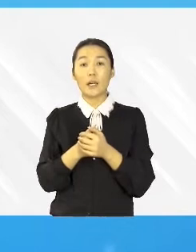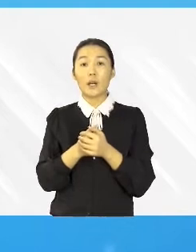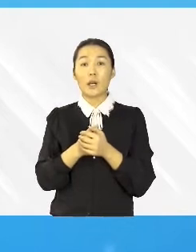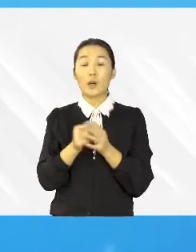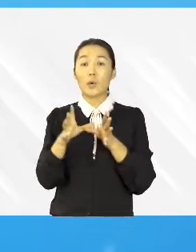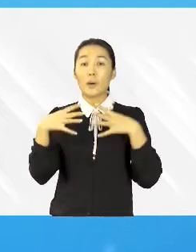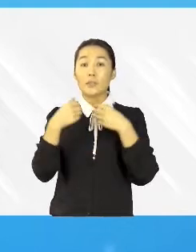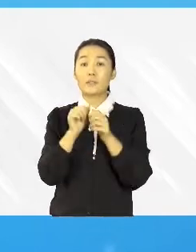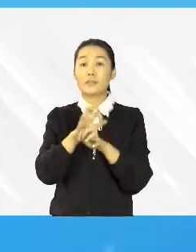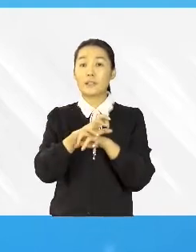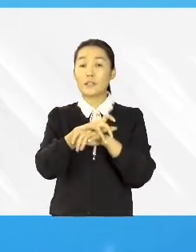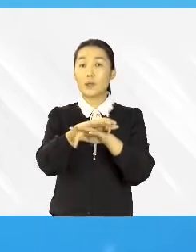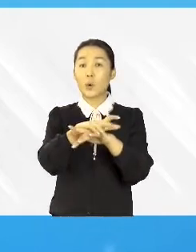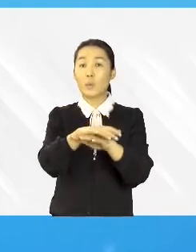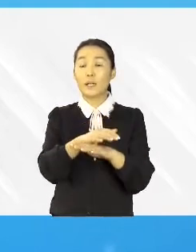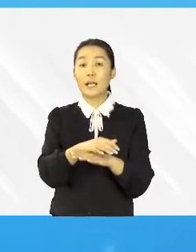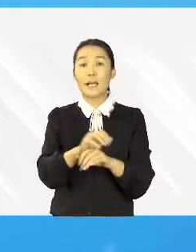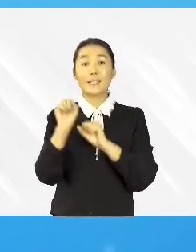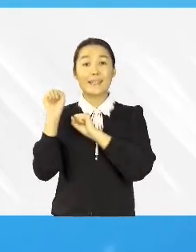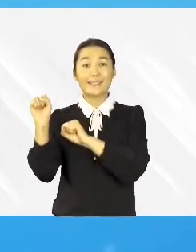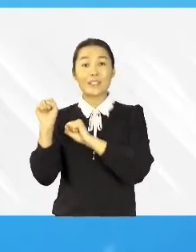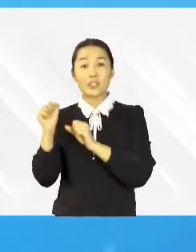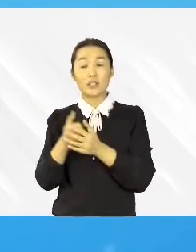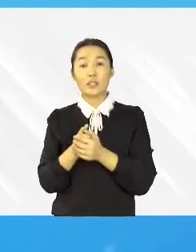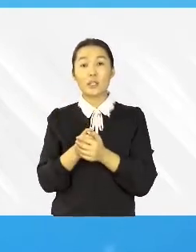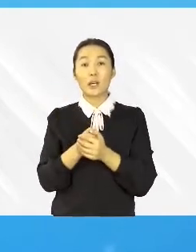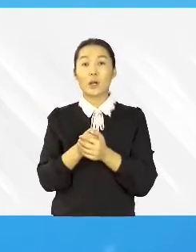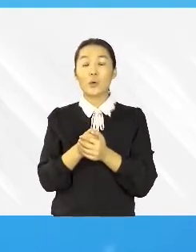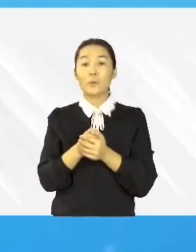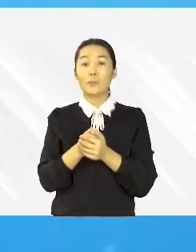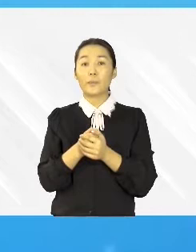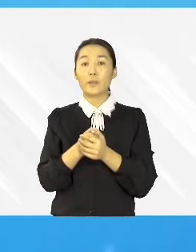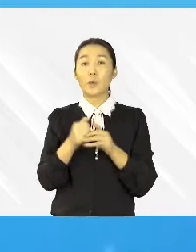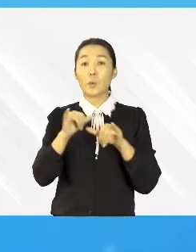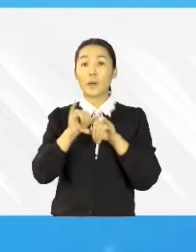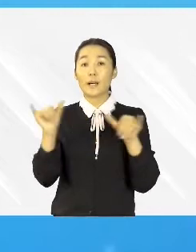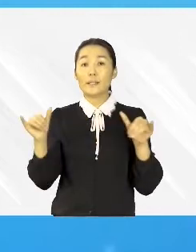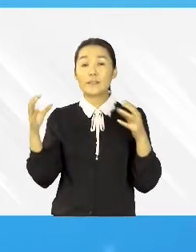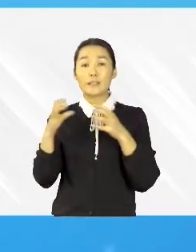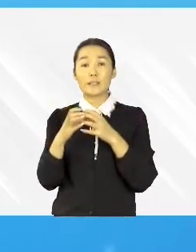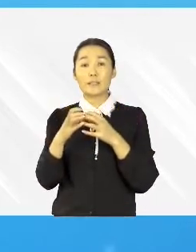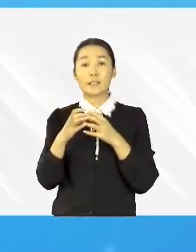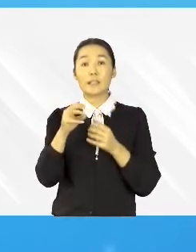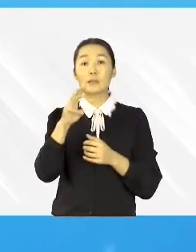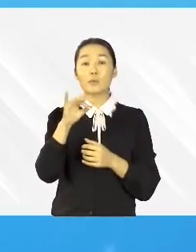для защиты и нападения, и особо сильно развиты у касты солдат – это муравьи и термиты.